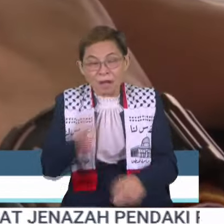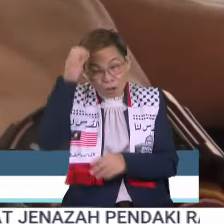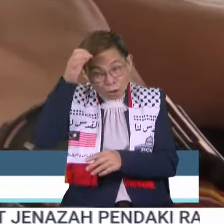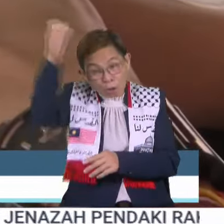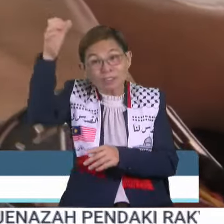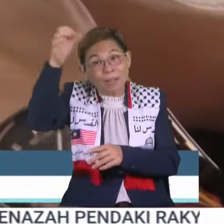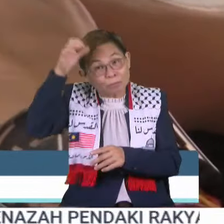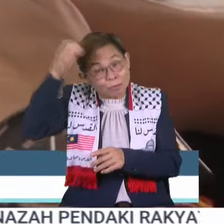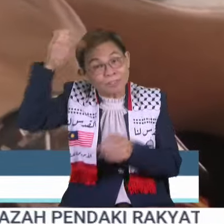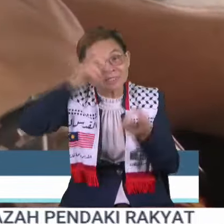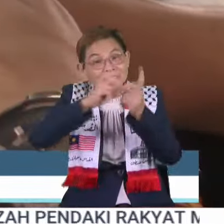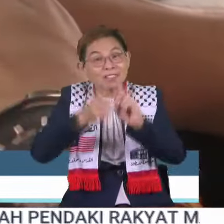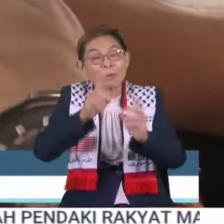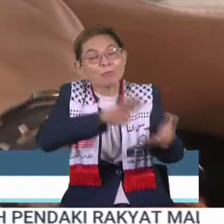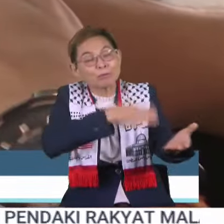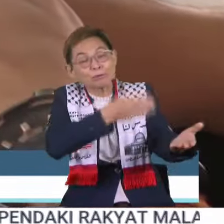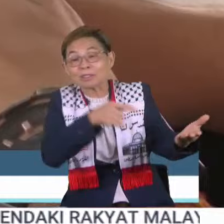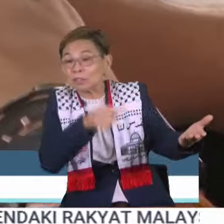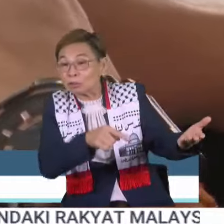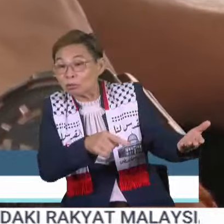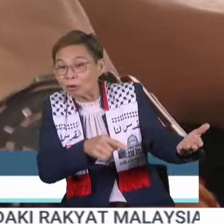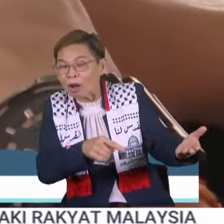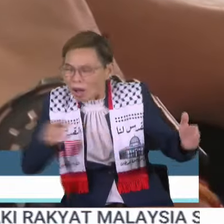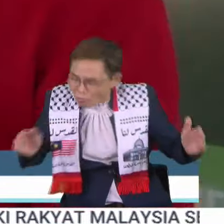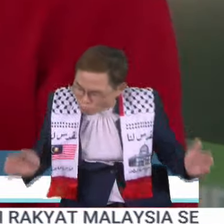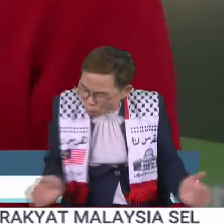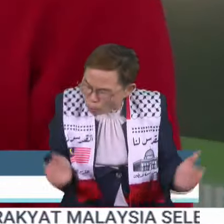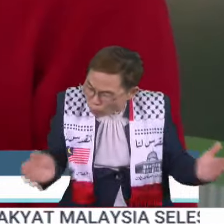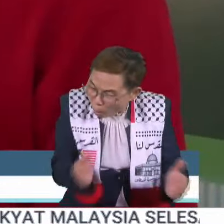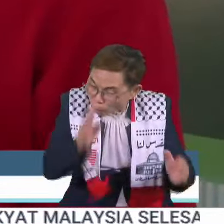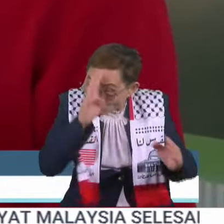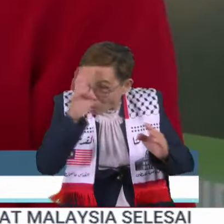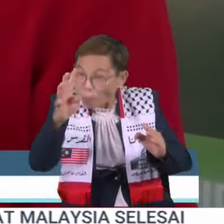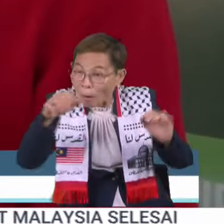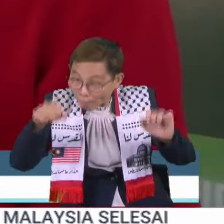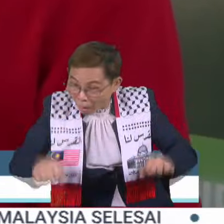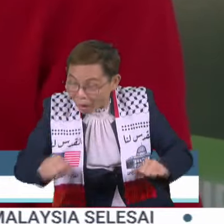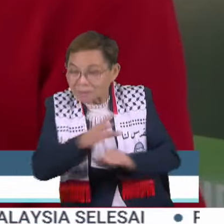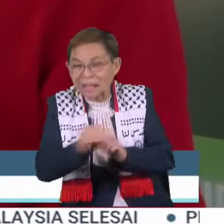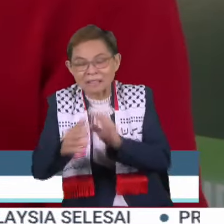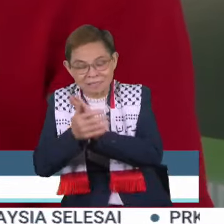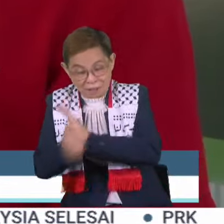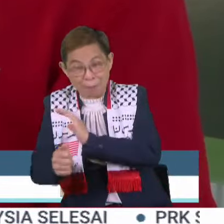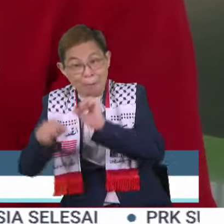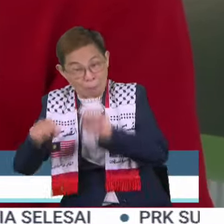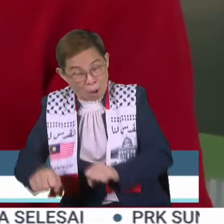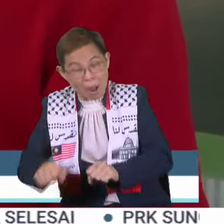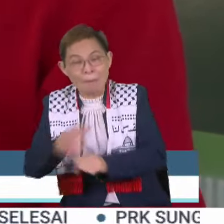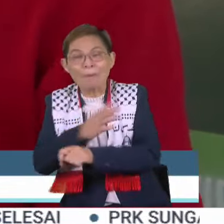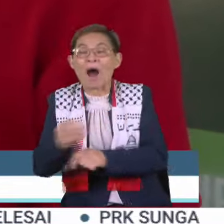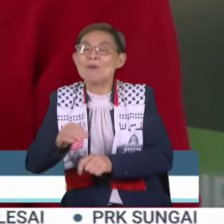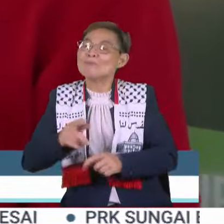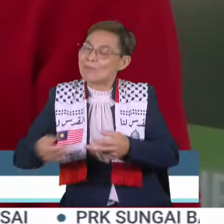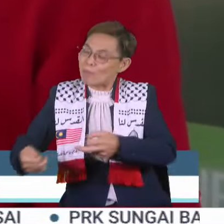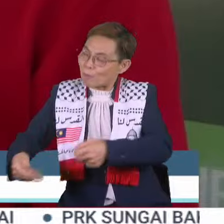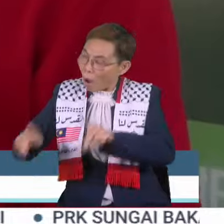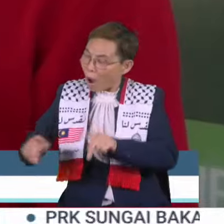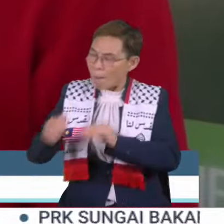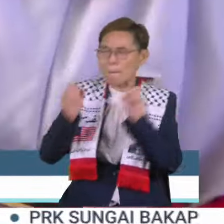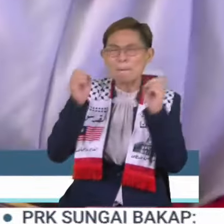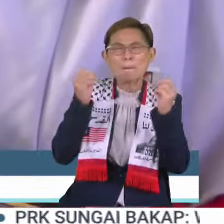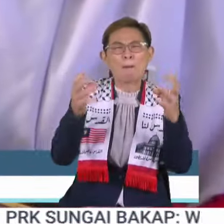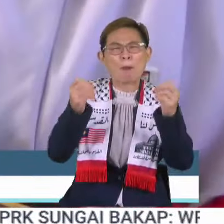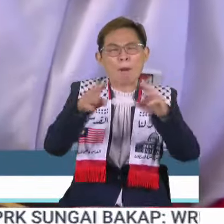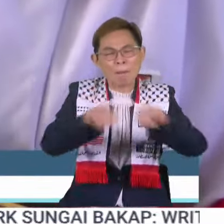konsep digitalisasi muzik ini bukan sekadar menggalakkan kreativiti dan kecekapan, malah memberi peluang kepada lebih